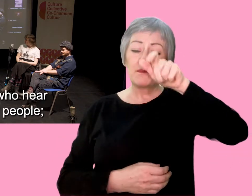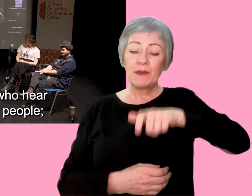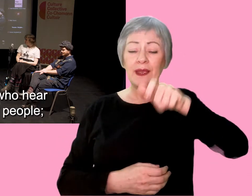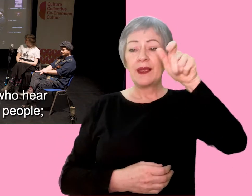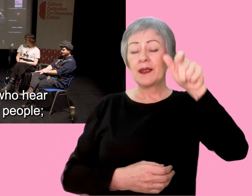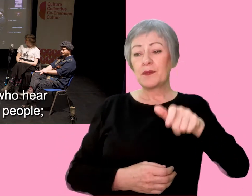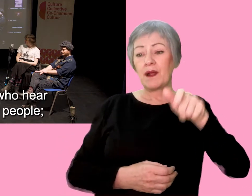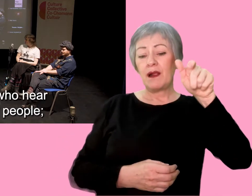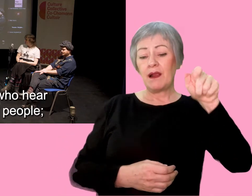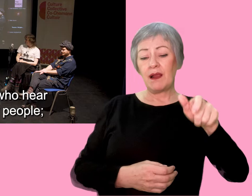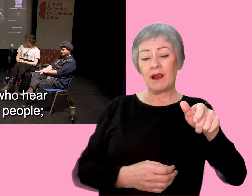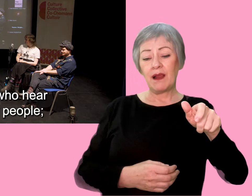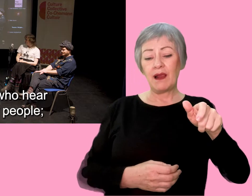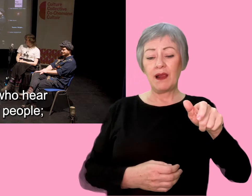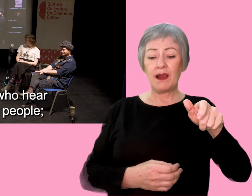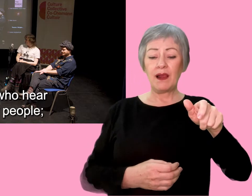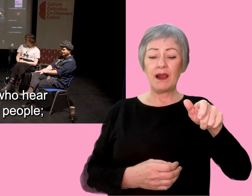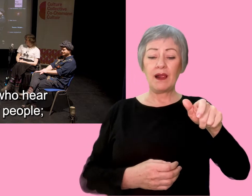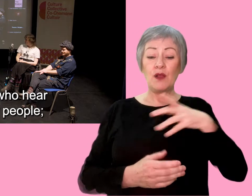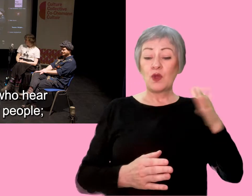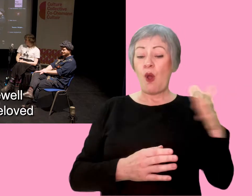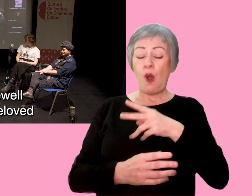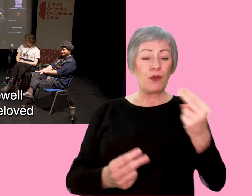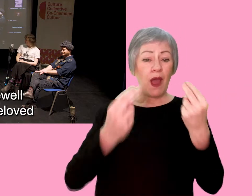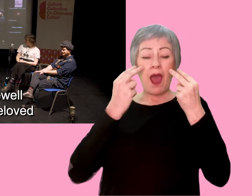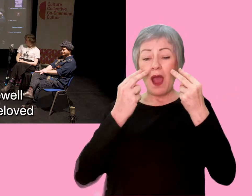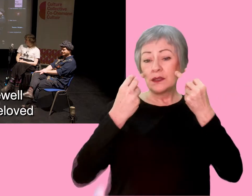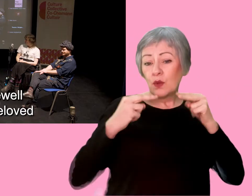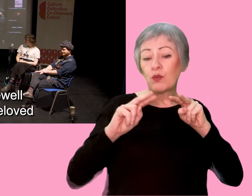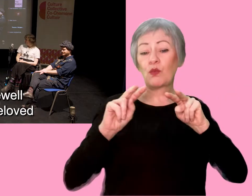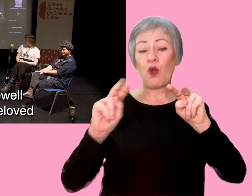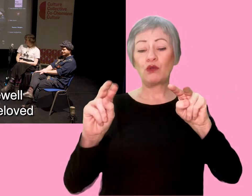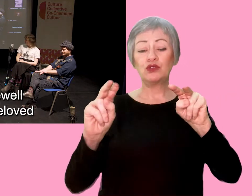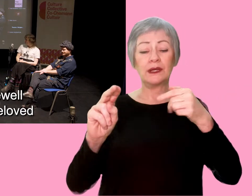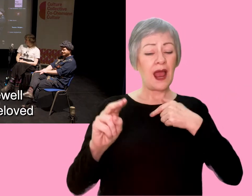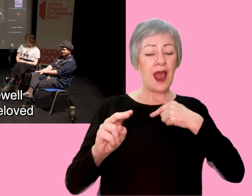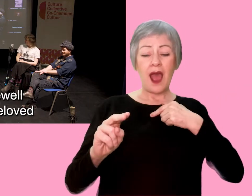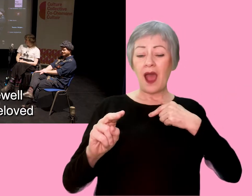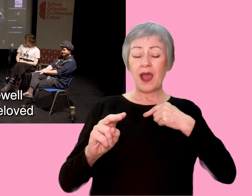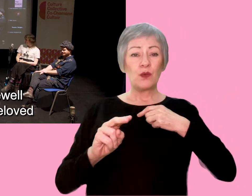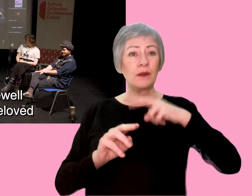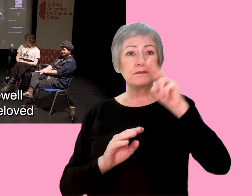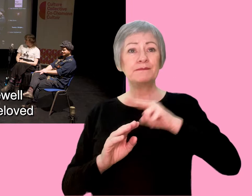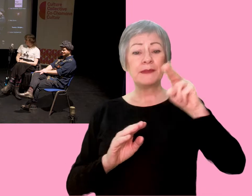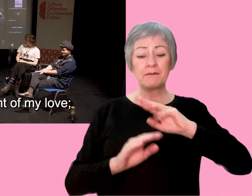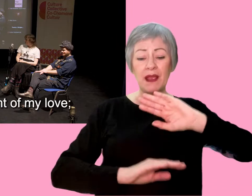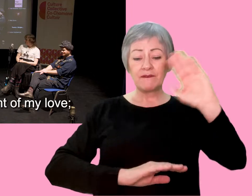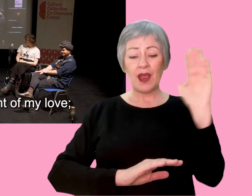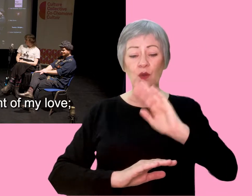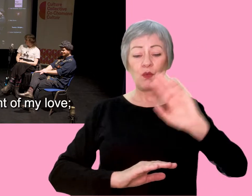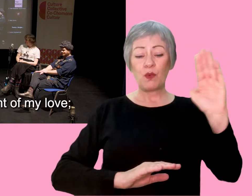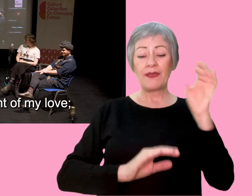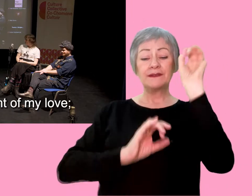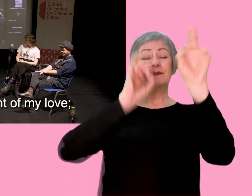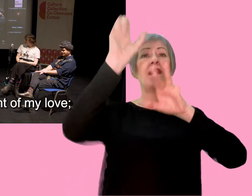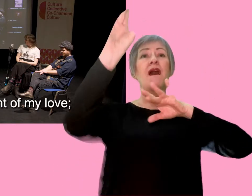ويلتم شملي وأرسم الوداع على وجه الحبيب نجوما